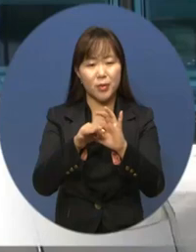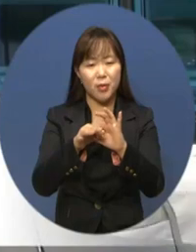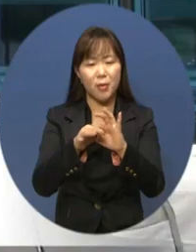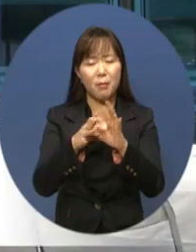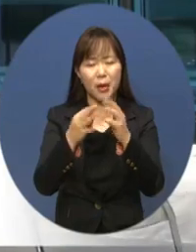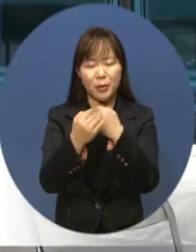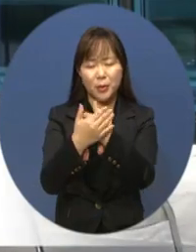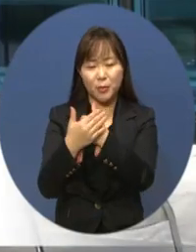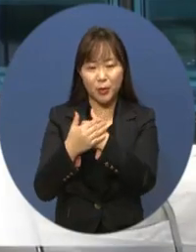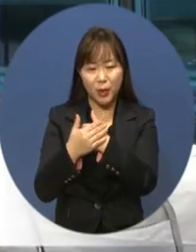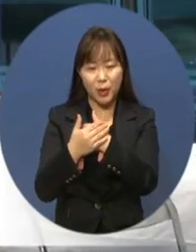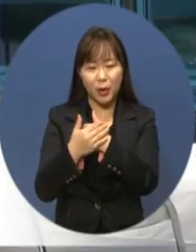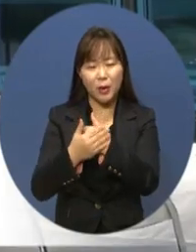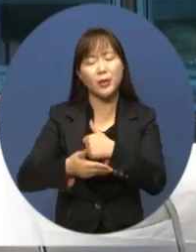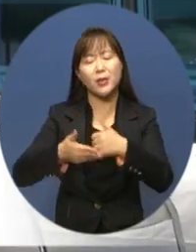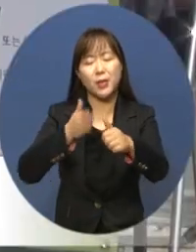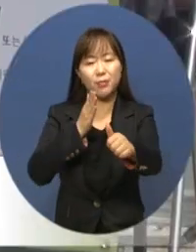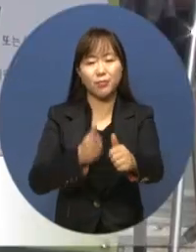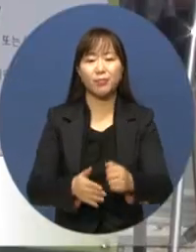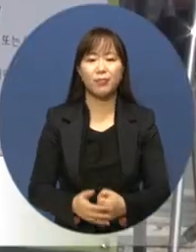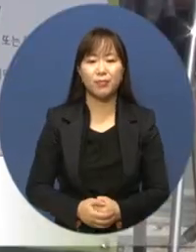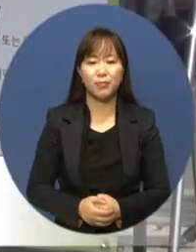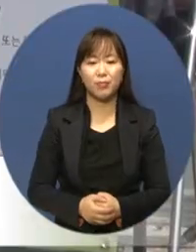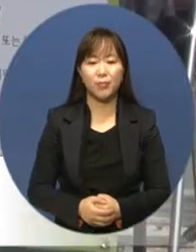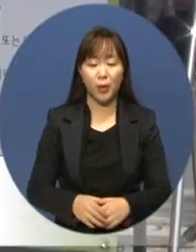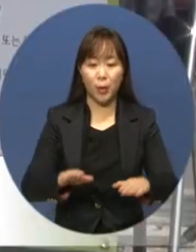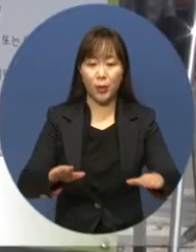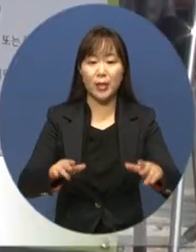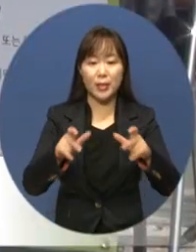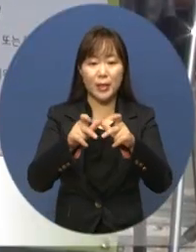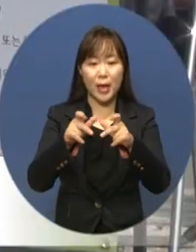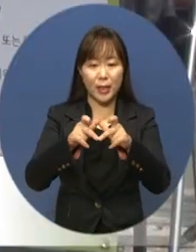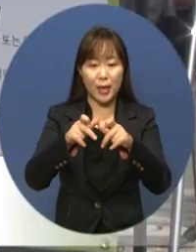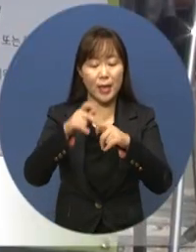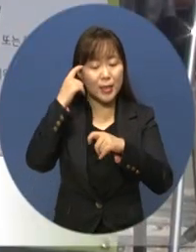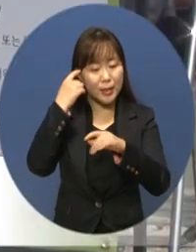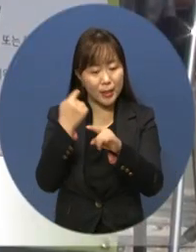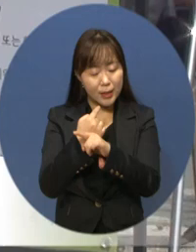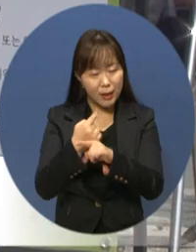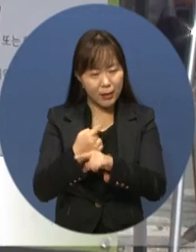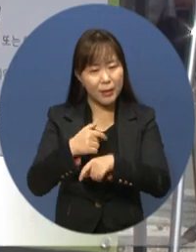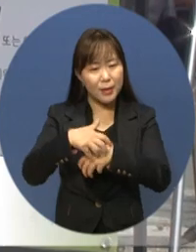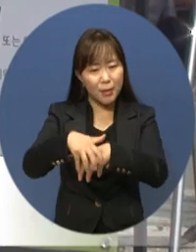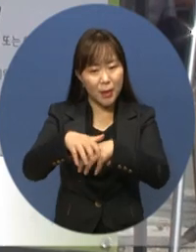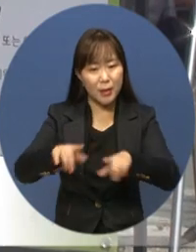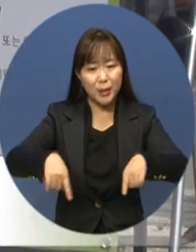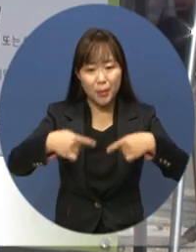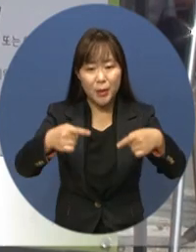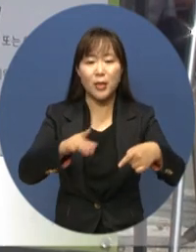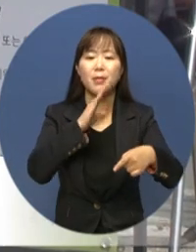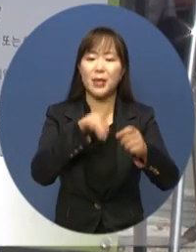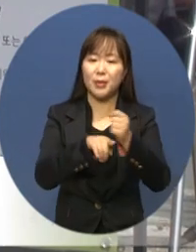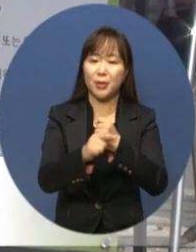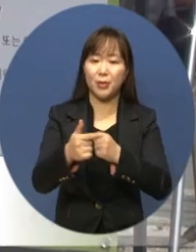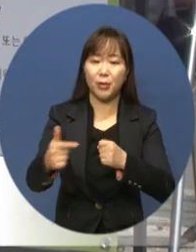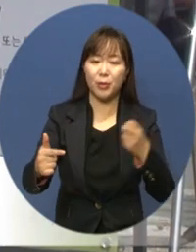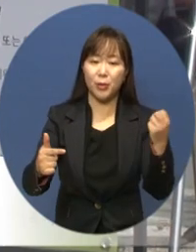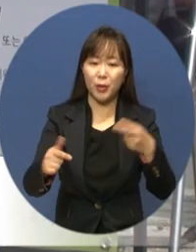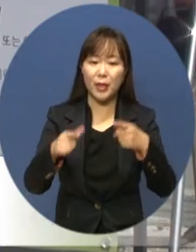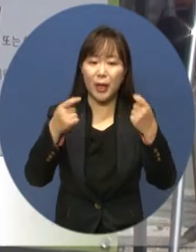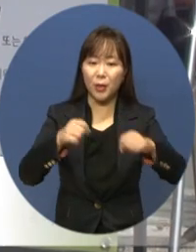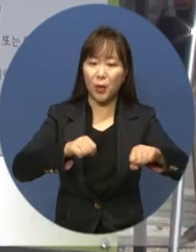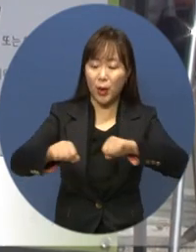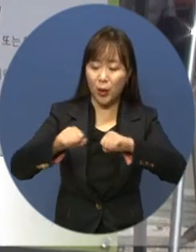많은 협조와 찬사 부탁드립니다. 오늘 장애 인식 캠페인에 참가해서 굉장히 뜻깊었고요.